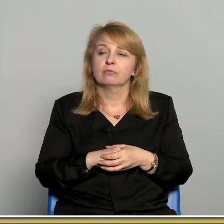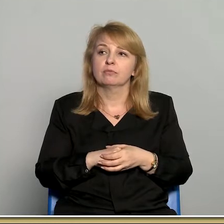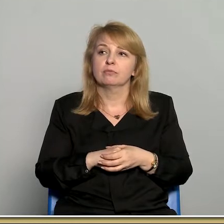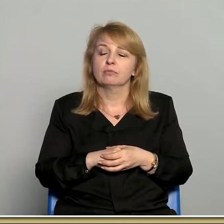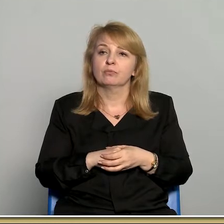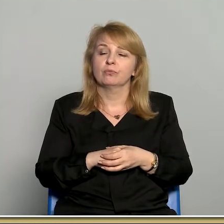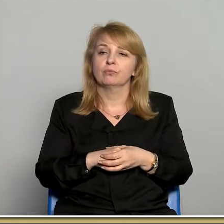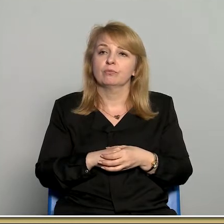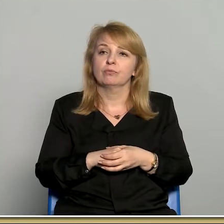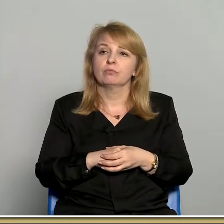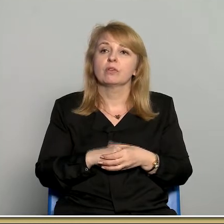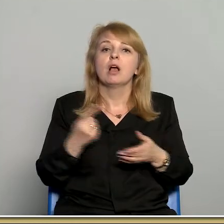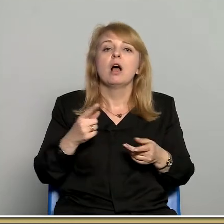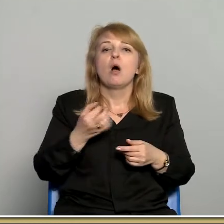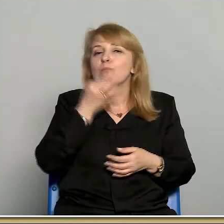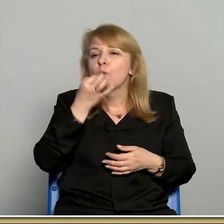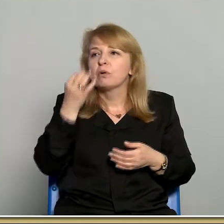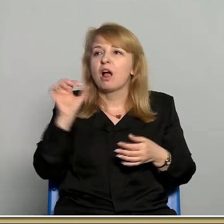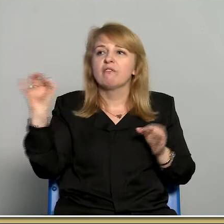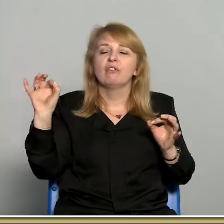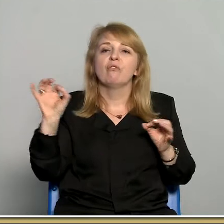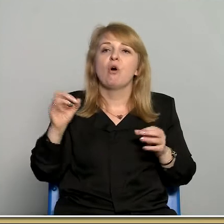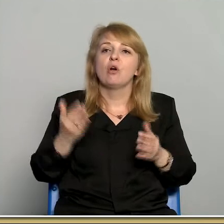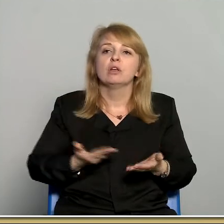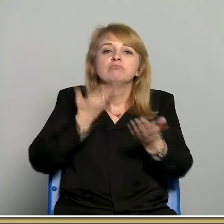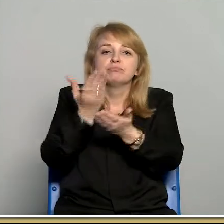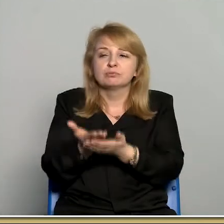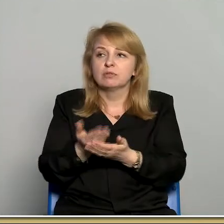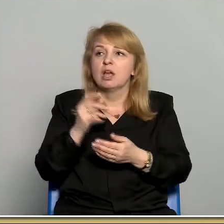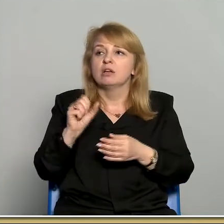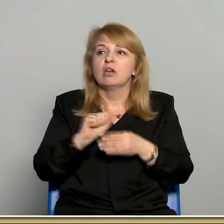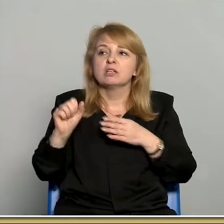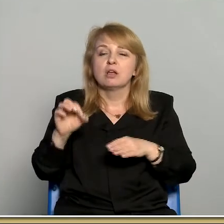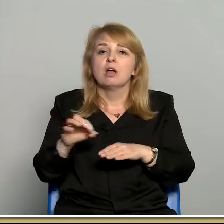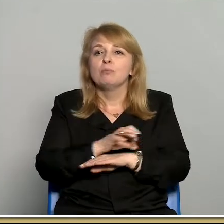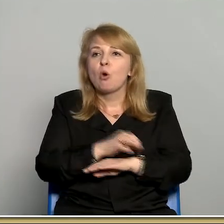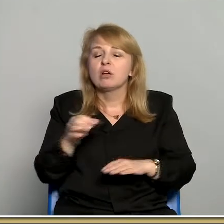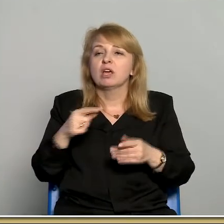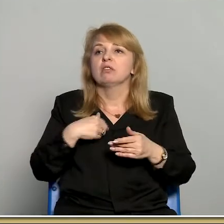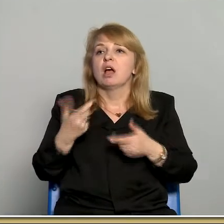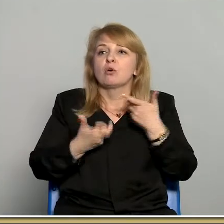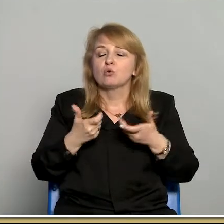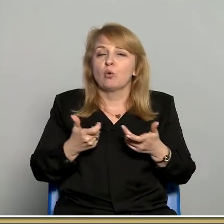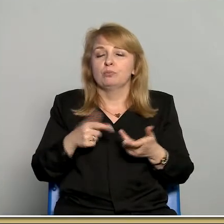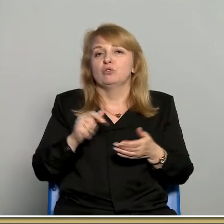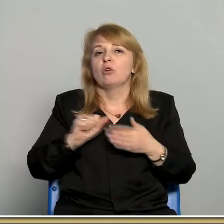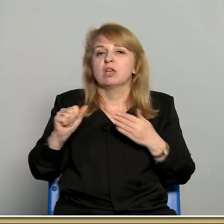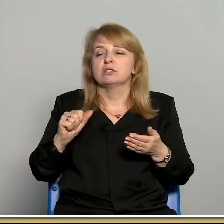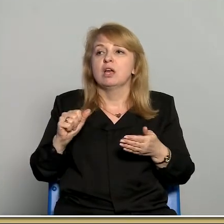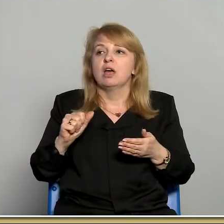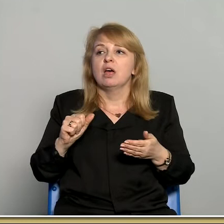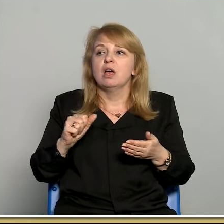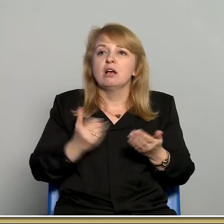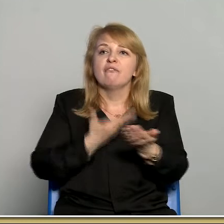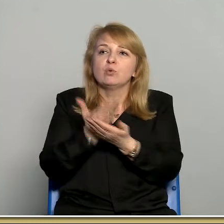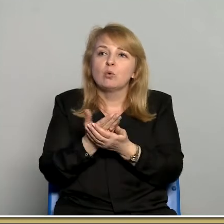Usprawnienia procesu aplikowania i realizacji projektów mamy przede wszystkim na myśli kwestie formy złożenia wniosku, a